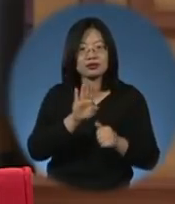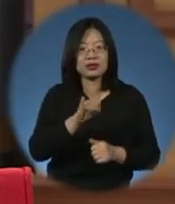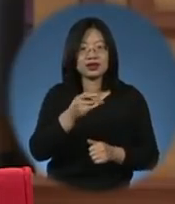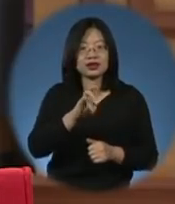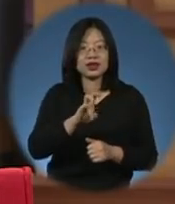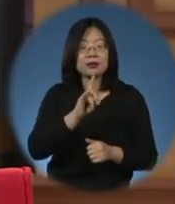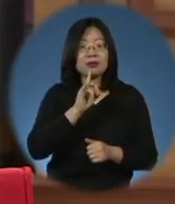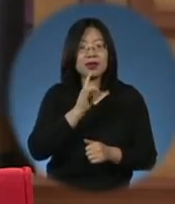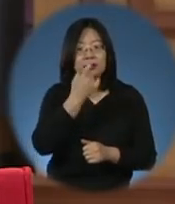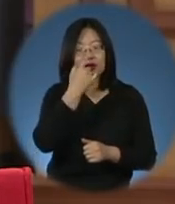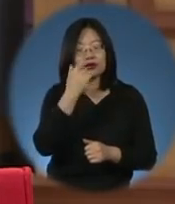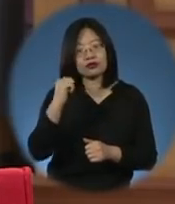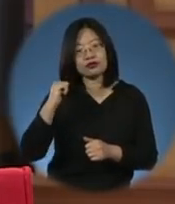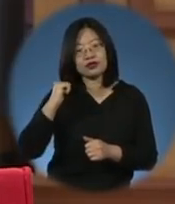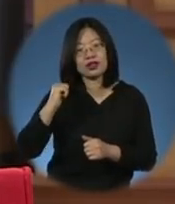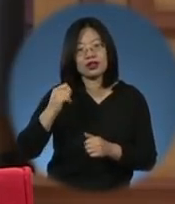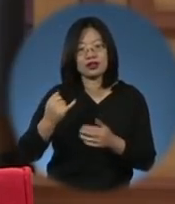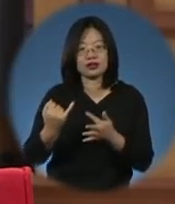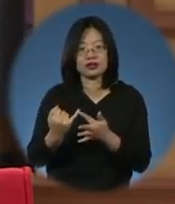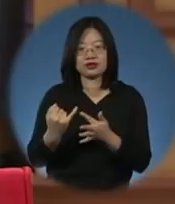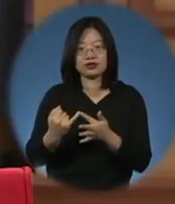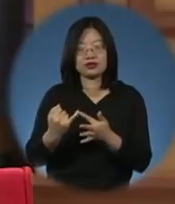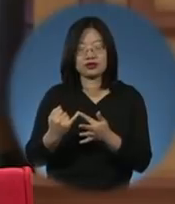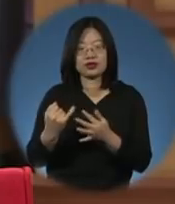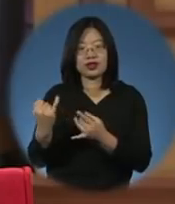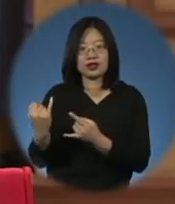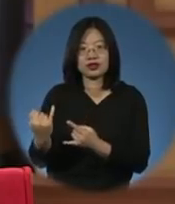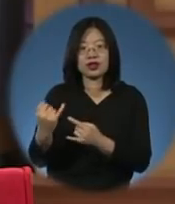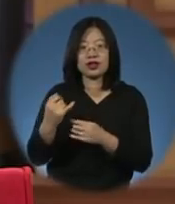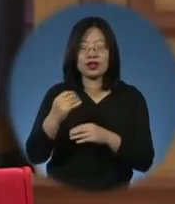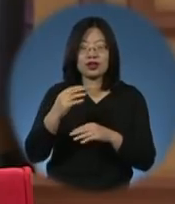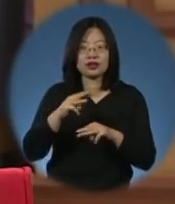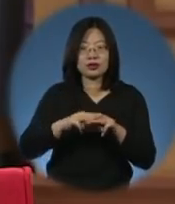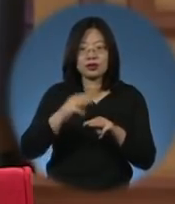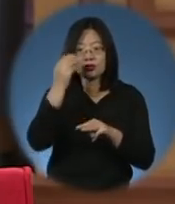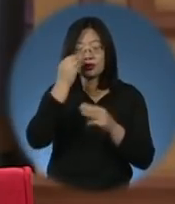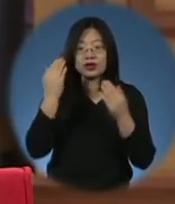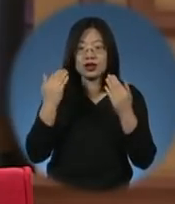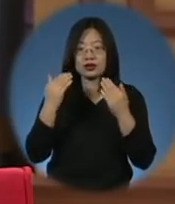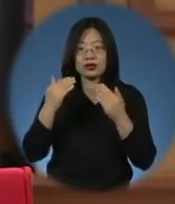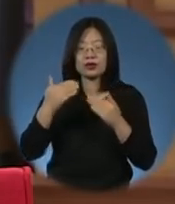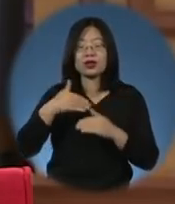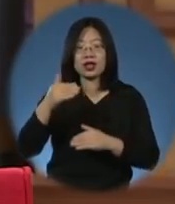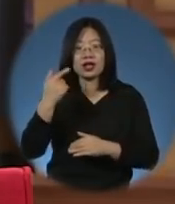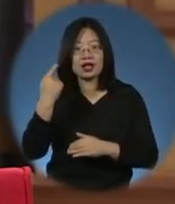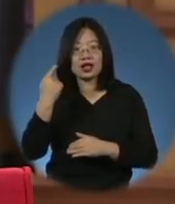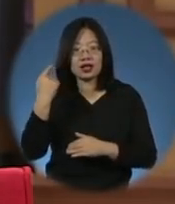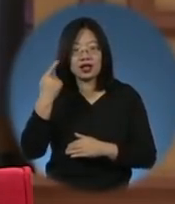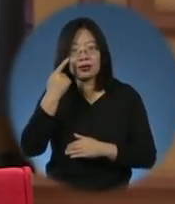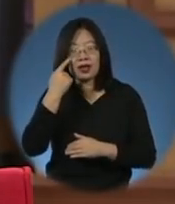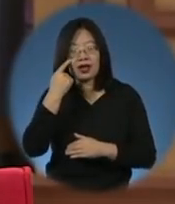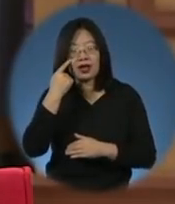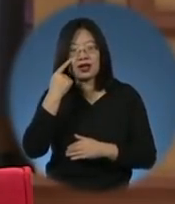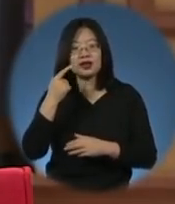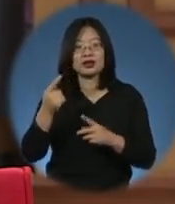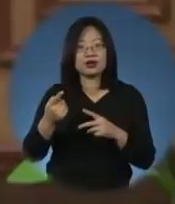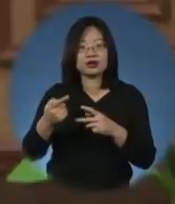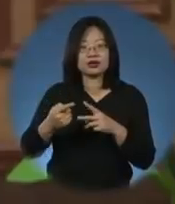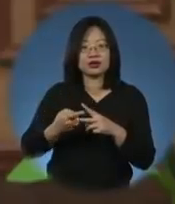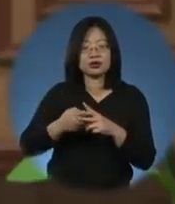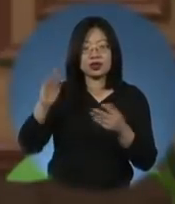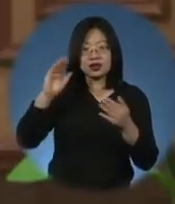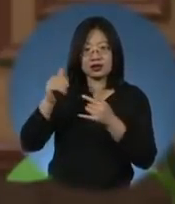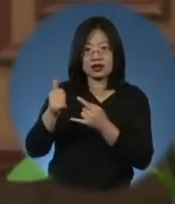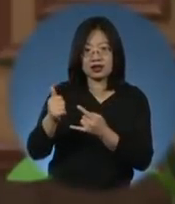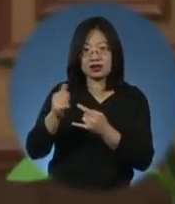말을 배우자라고 얘기를 하고요. 둘째 딸한테 농업고등학교를 가자라고 얘기를 했죠. 초등학생한테? 네.